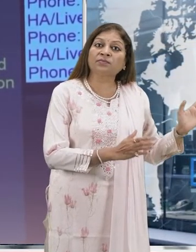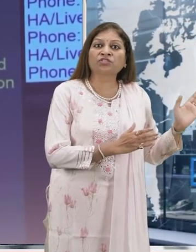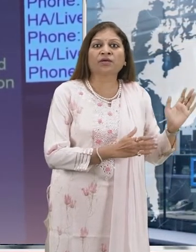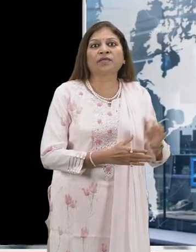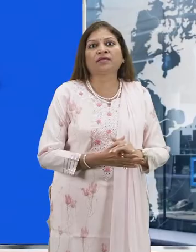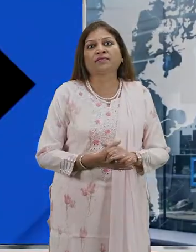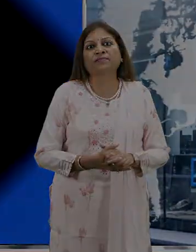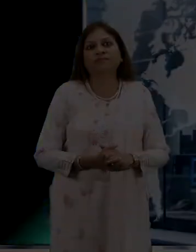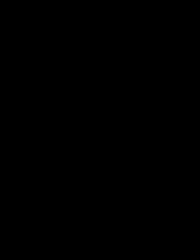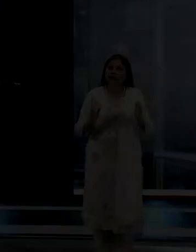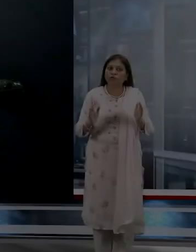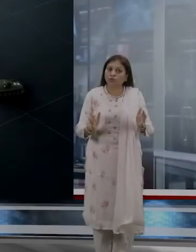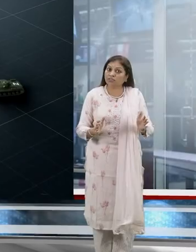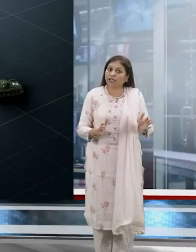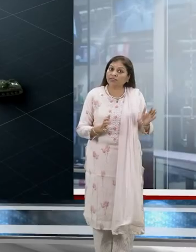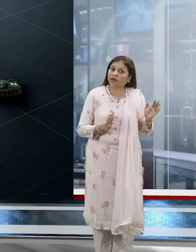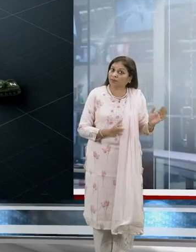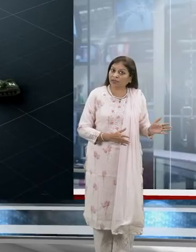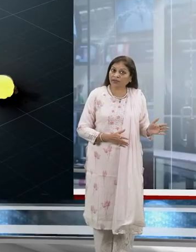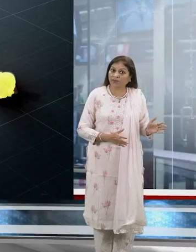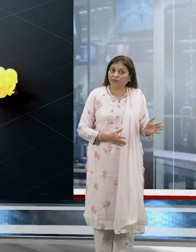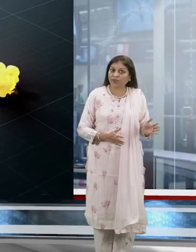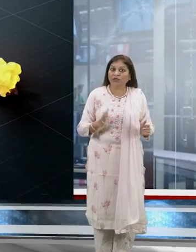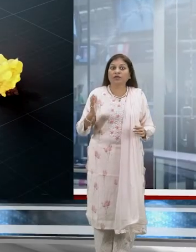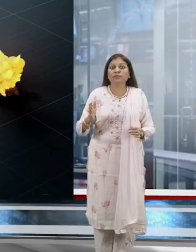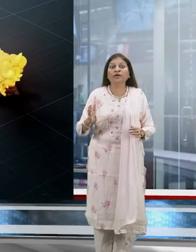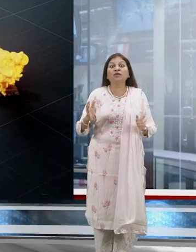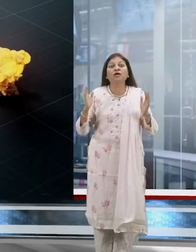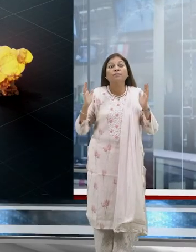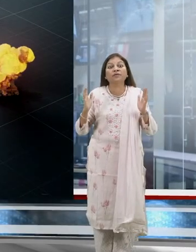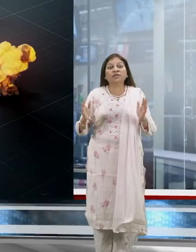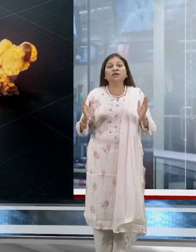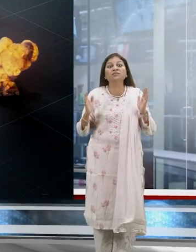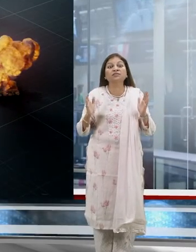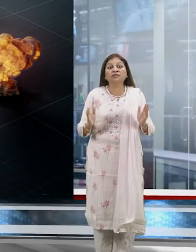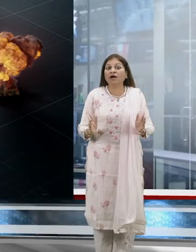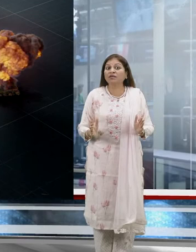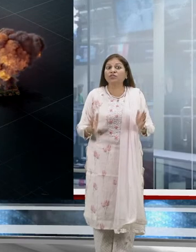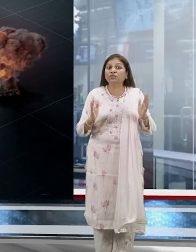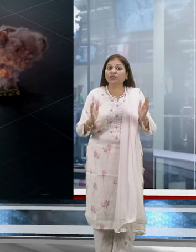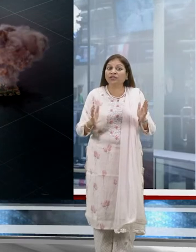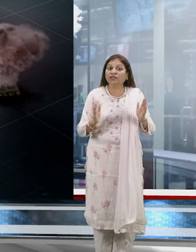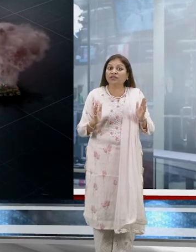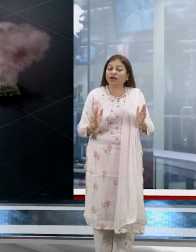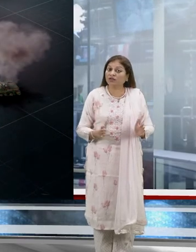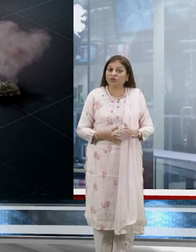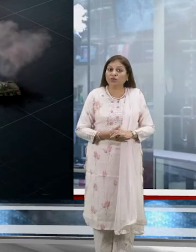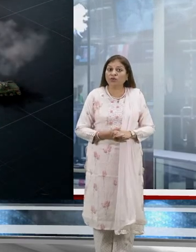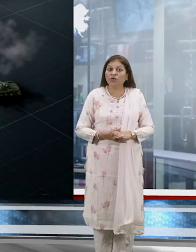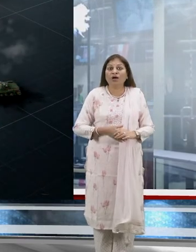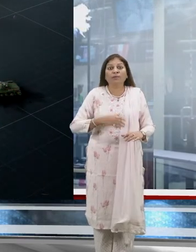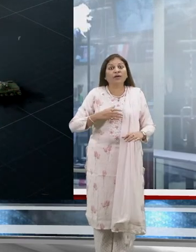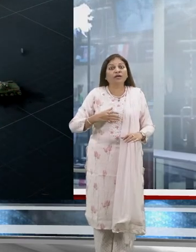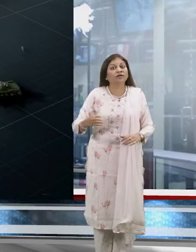भरी समीक्षा भी की। रूस के इस हमले ने लगभग 50 लाख यूक्रेनी